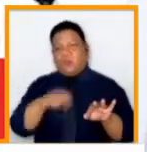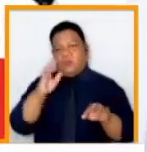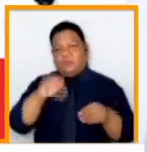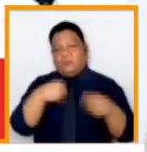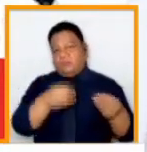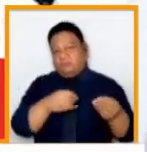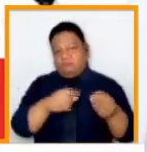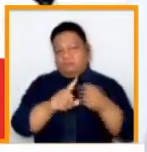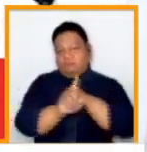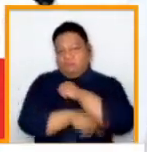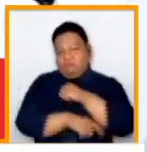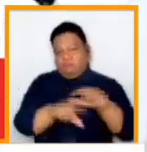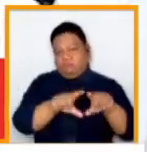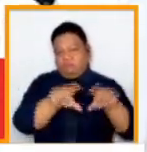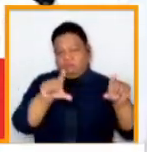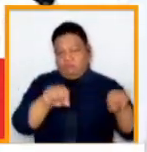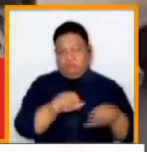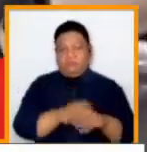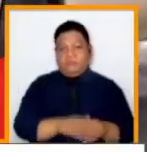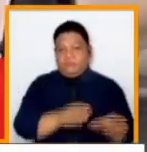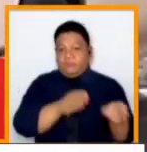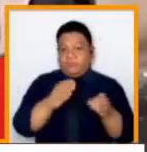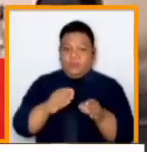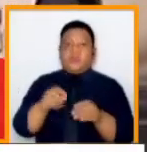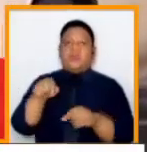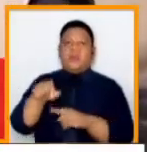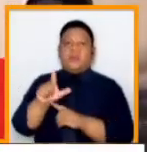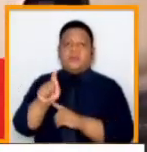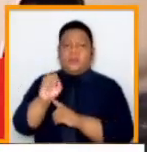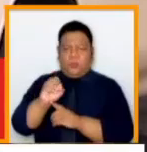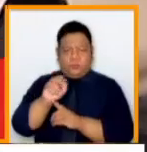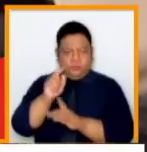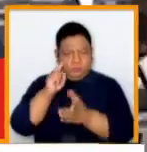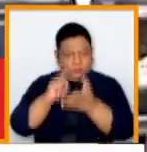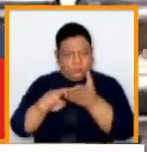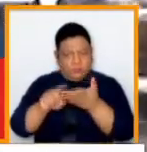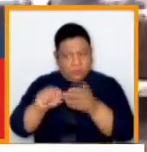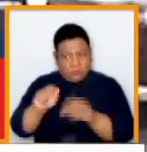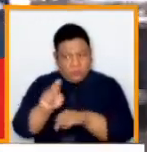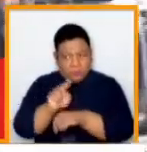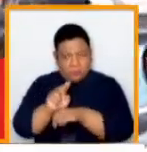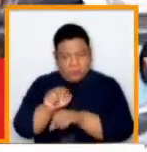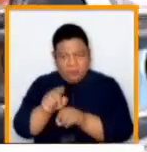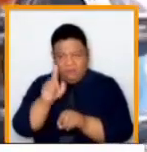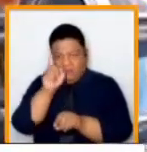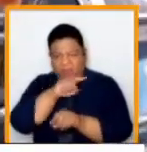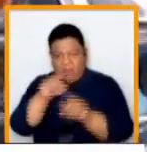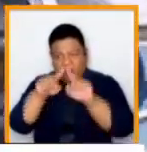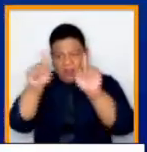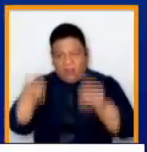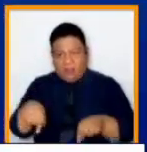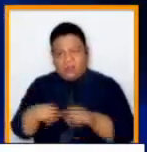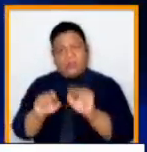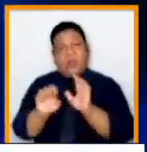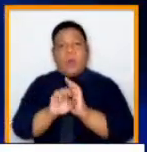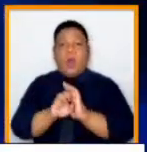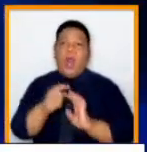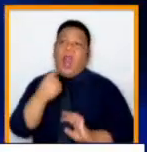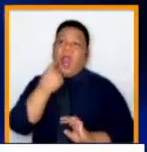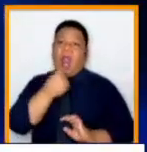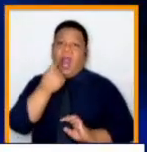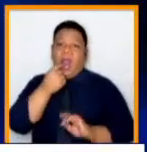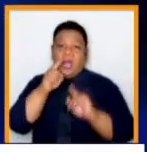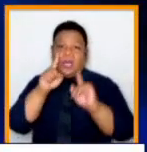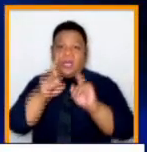ding tinututukan ng naturang ahensya ang mga gumagamit ng peking dokumento gaya ng negative swab test result. Road safety